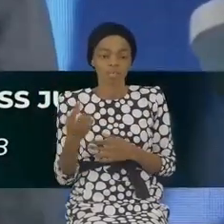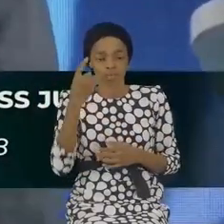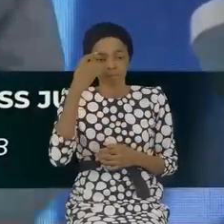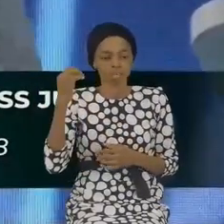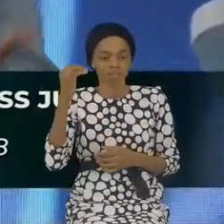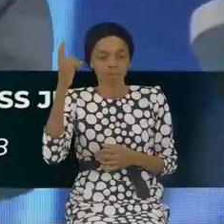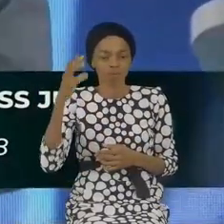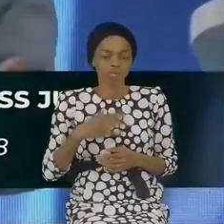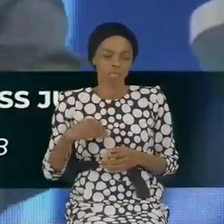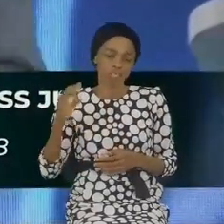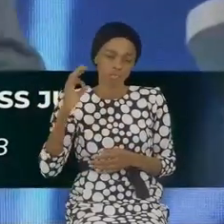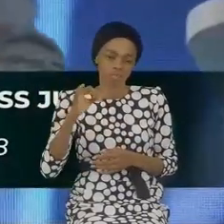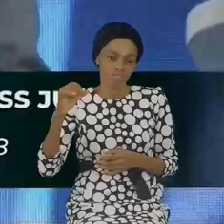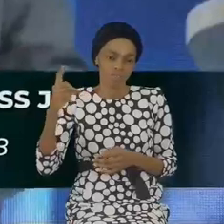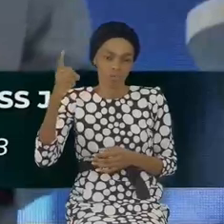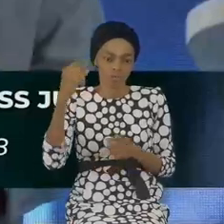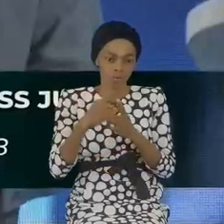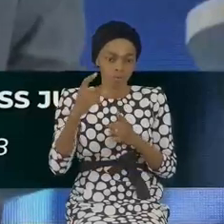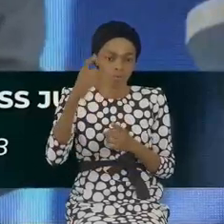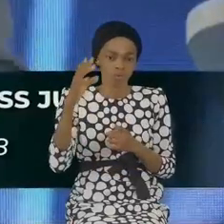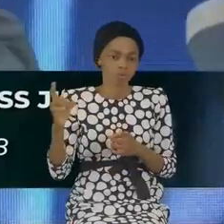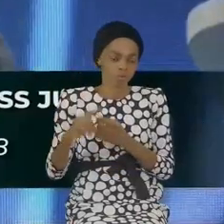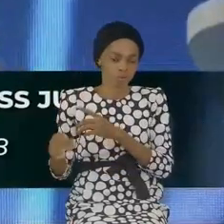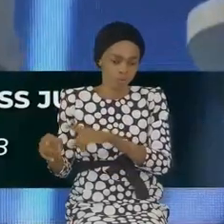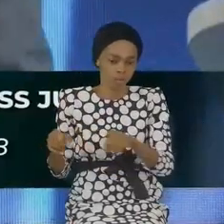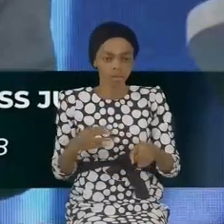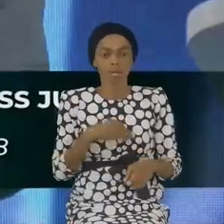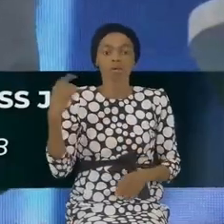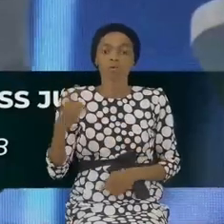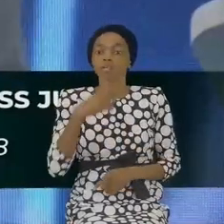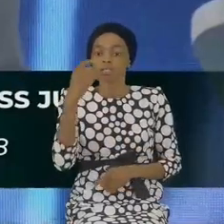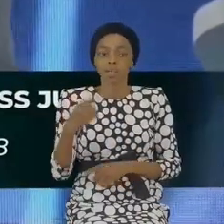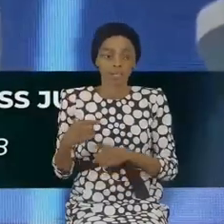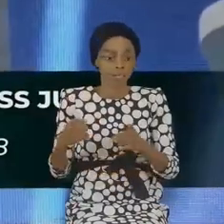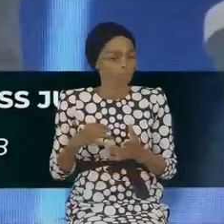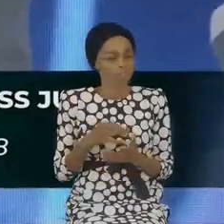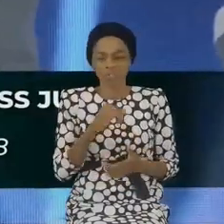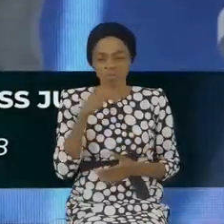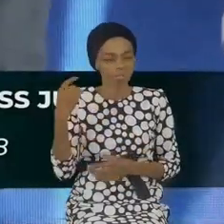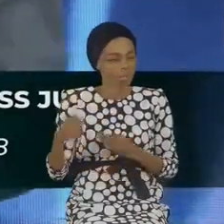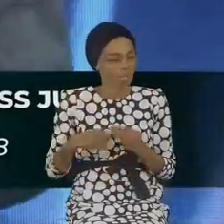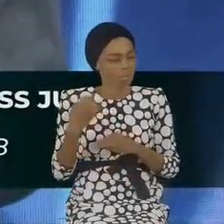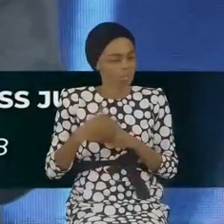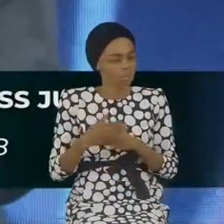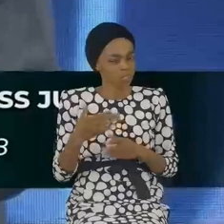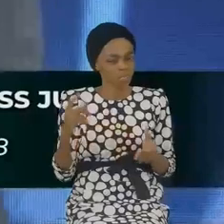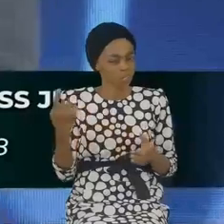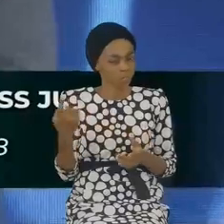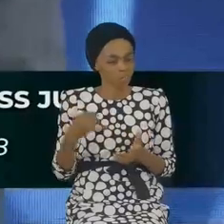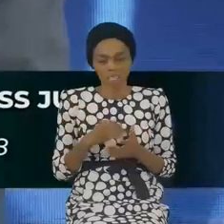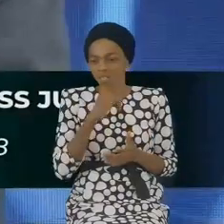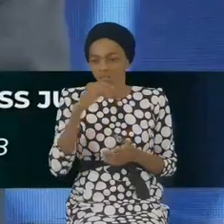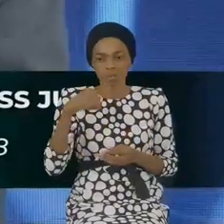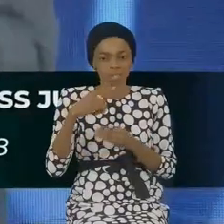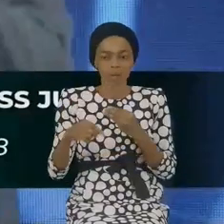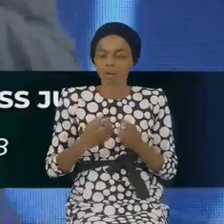apportait le message de Dieu, la pensée de Dieu au peuple, leur rappelant toujours que ce n'est pas la manne seulement, leur parlant que ce n'est pas seulement